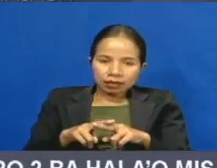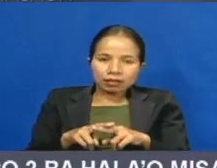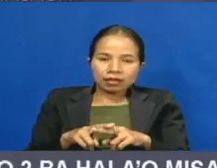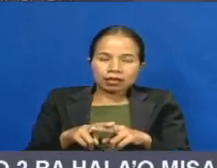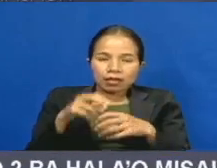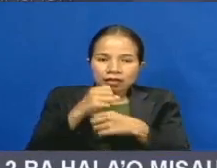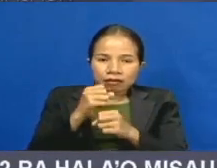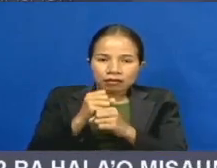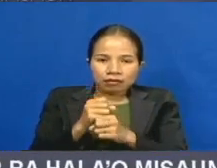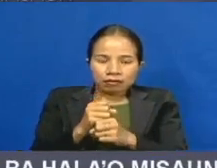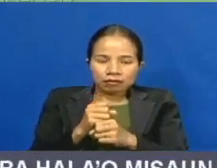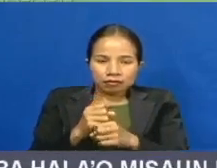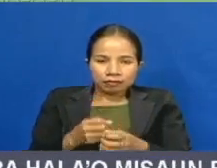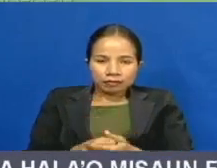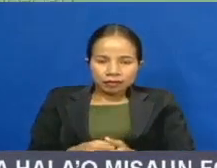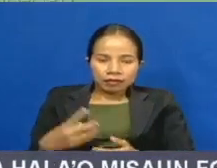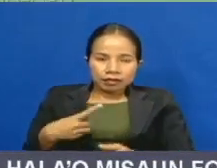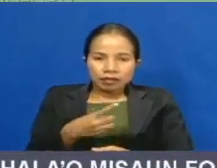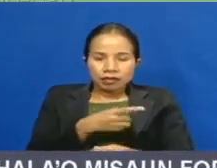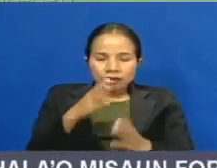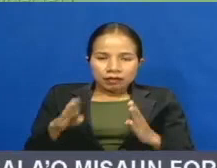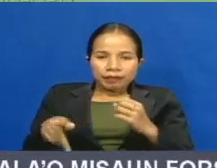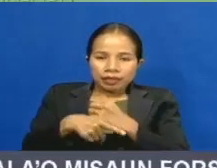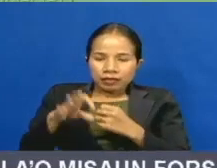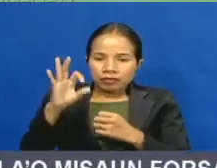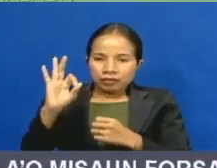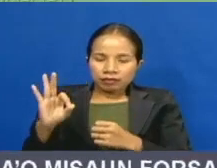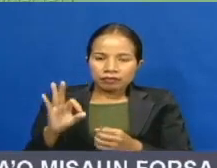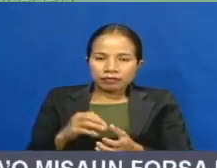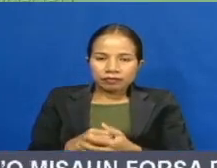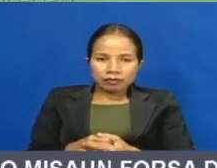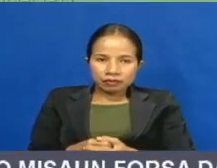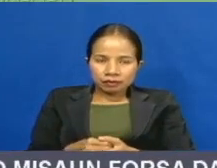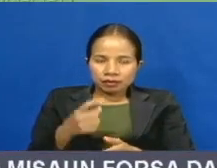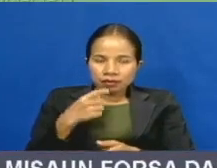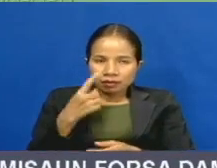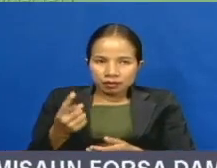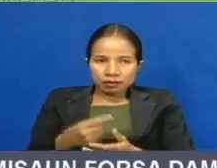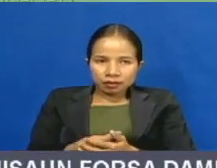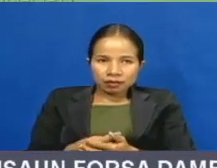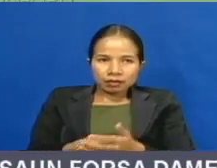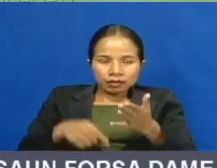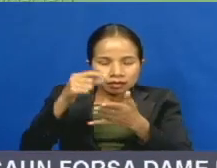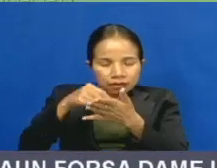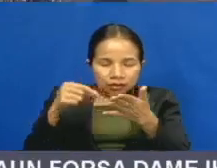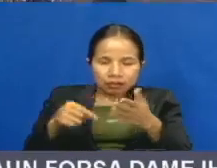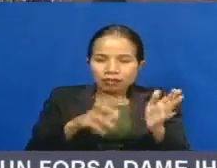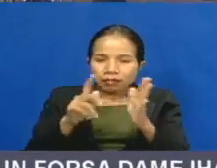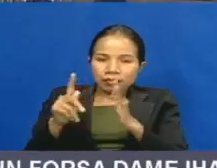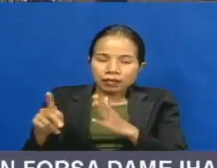fale consulta zida. Deputado bancada Fretiling Joaquim dos Santos informa reajustamento o